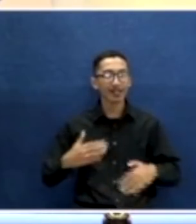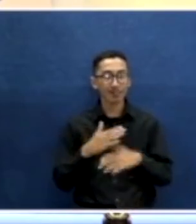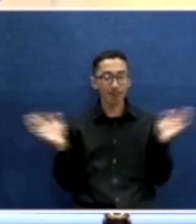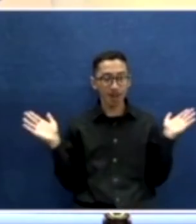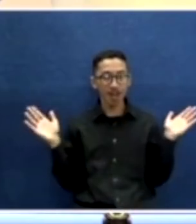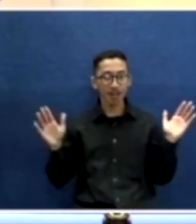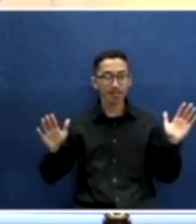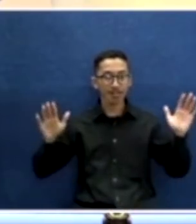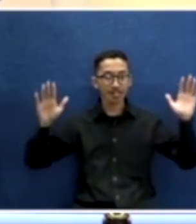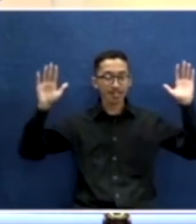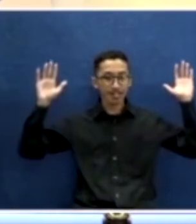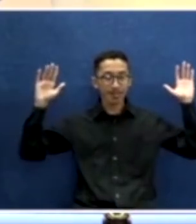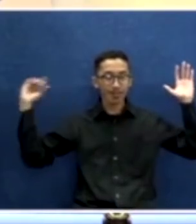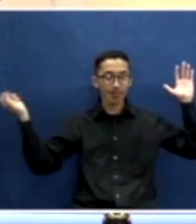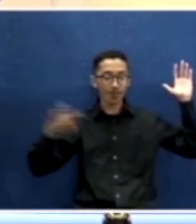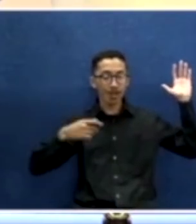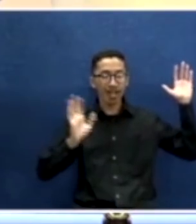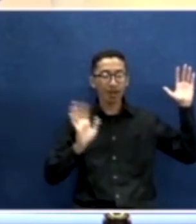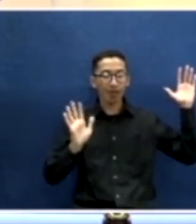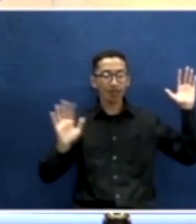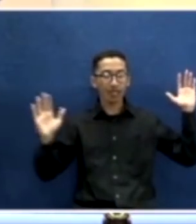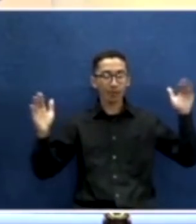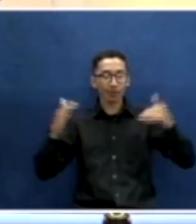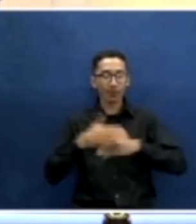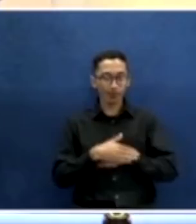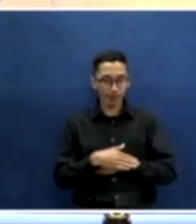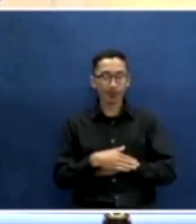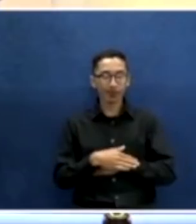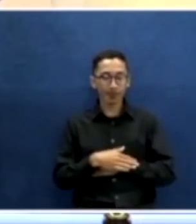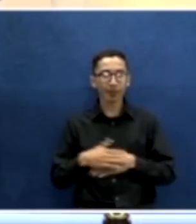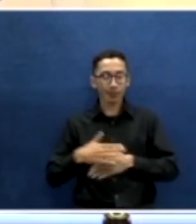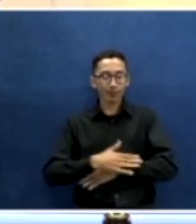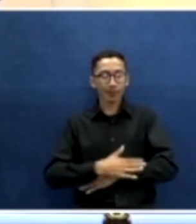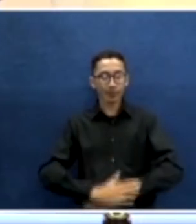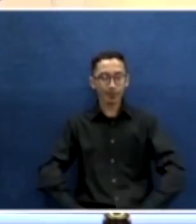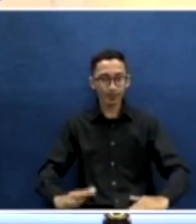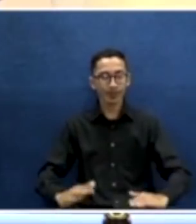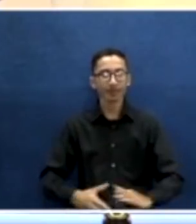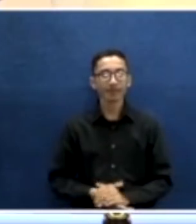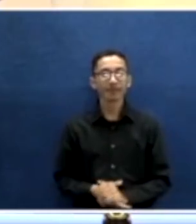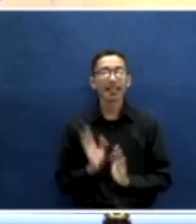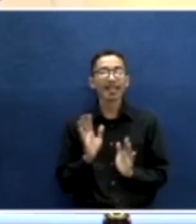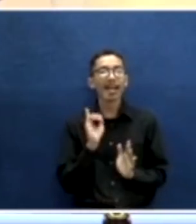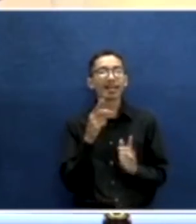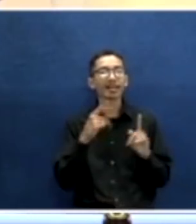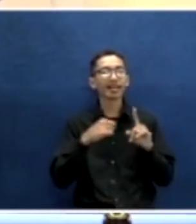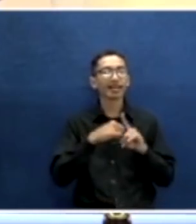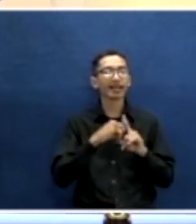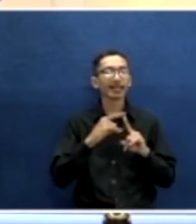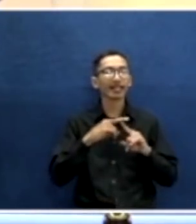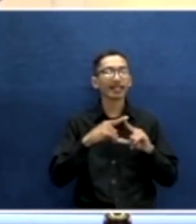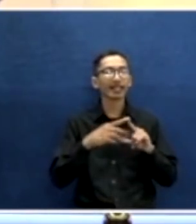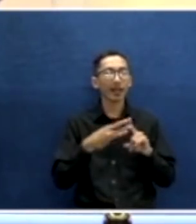Child tekan lagi kayaknya dipukul jangan diangkat tanganmu itu Saad bin Abi waqqash soal Nanti dibaca dalam kitab kalau kita